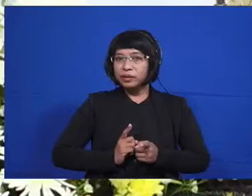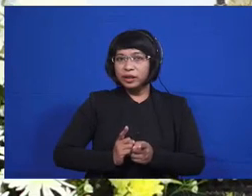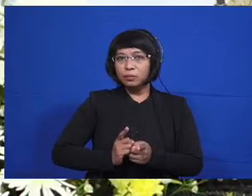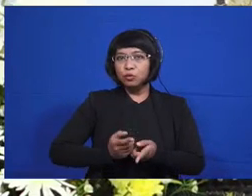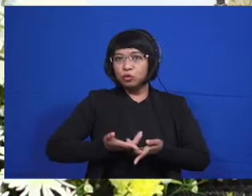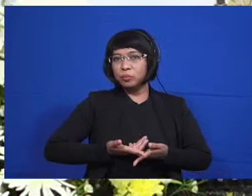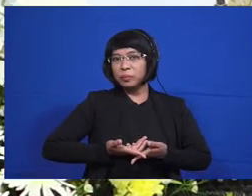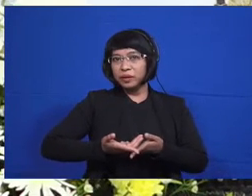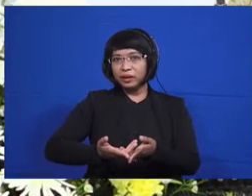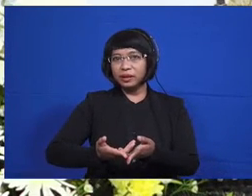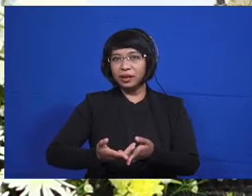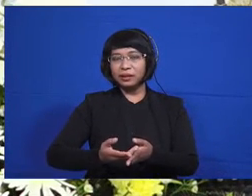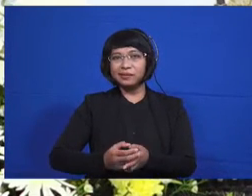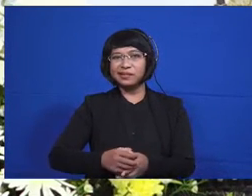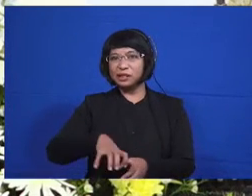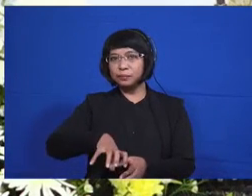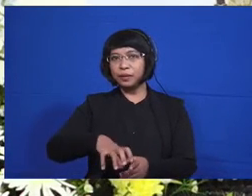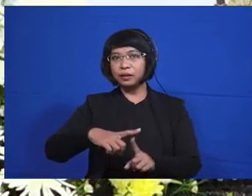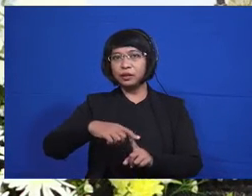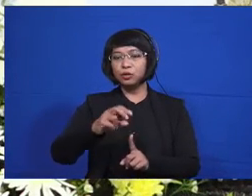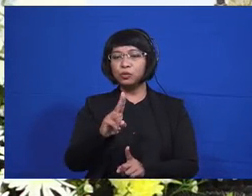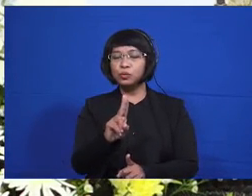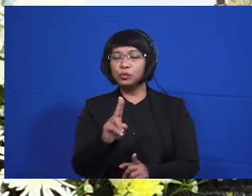memberikan tumpangan.